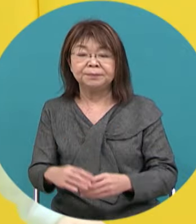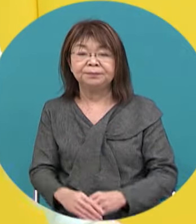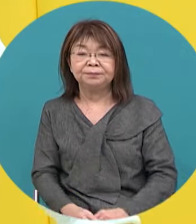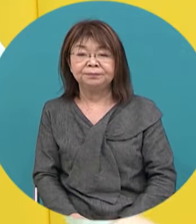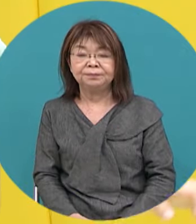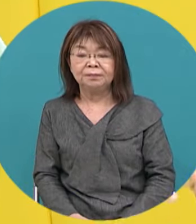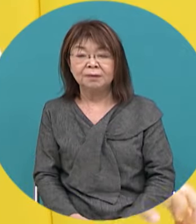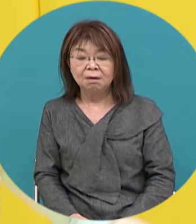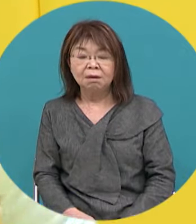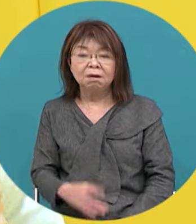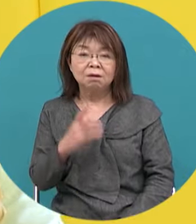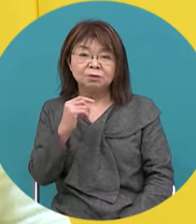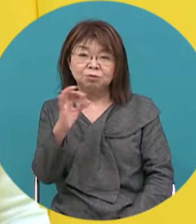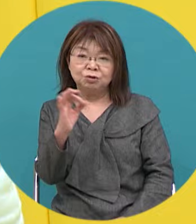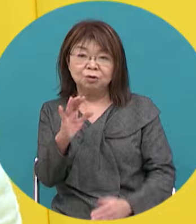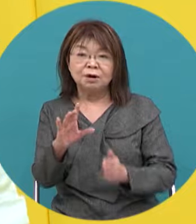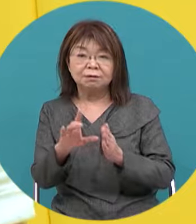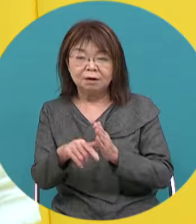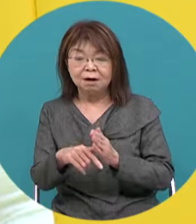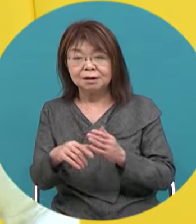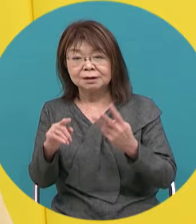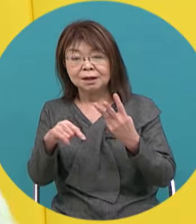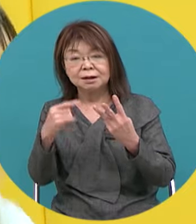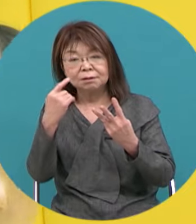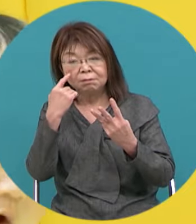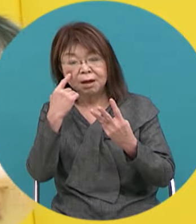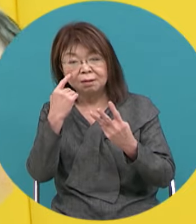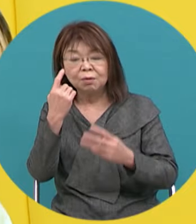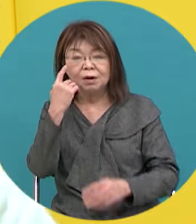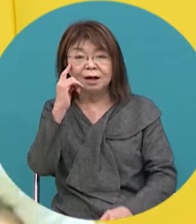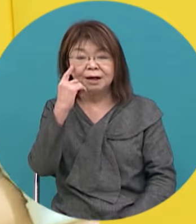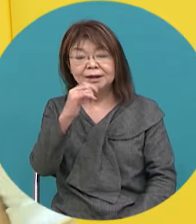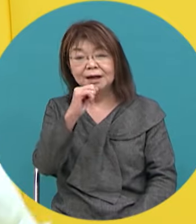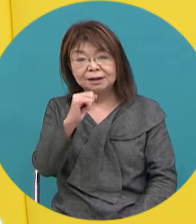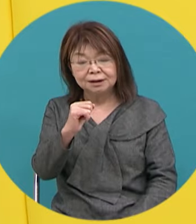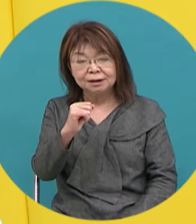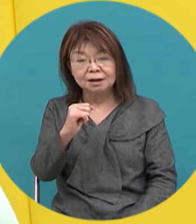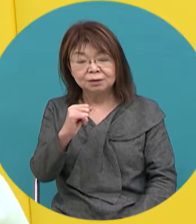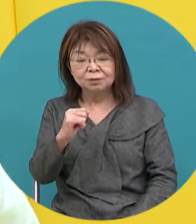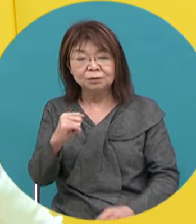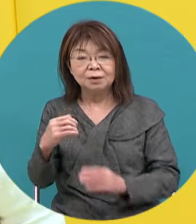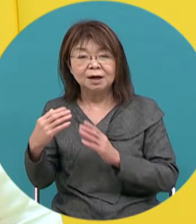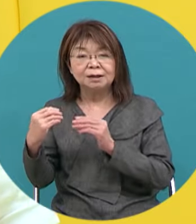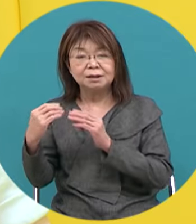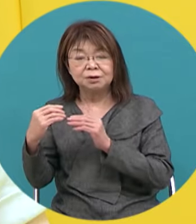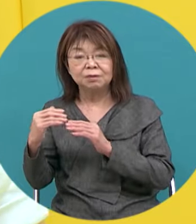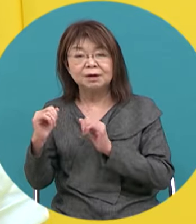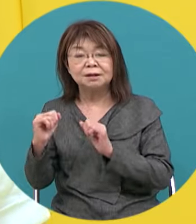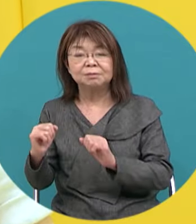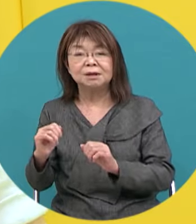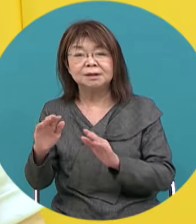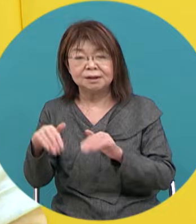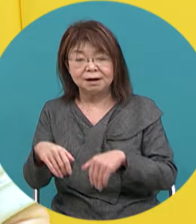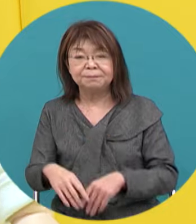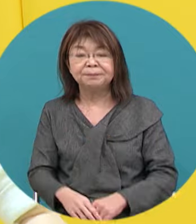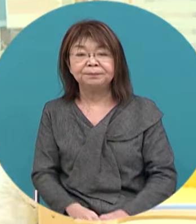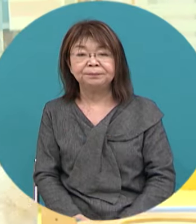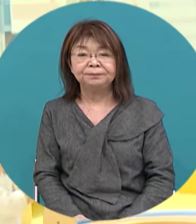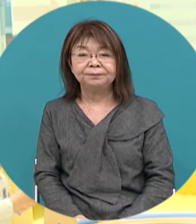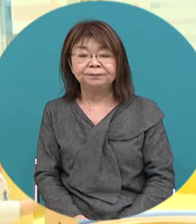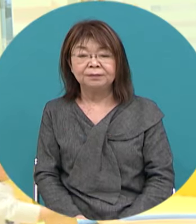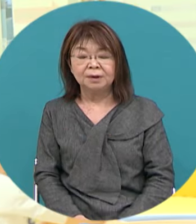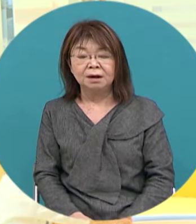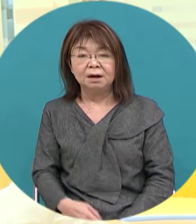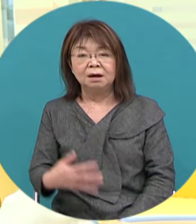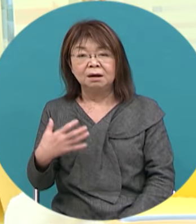無料になるんやったら3人目とかも考えれたらいいなっていう風なのは前ちょっと話してて、 負